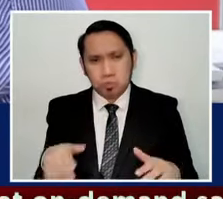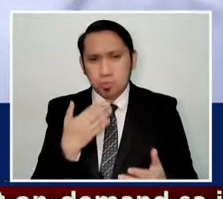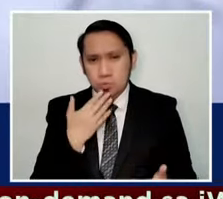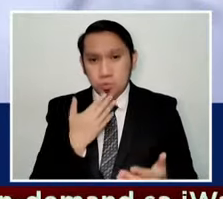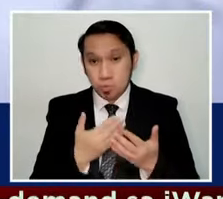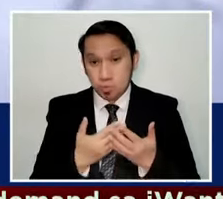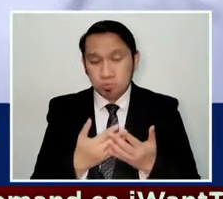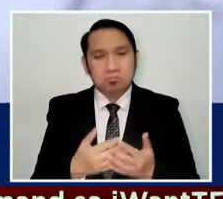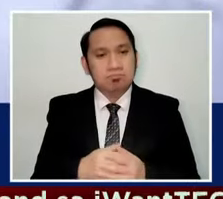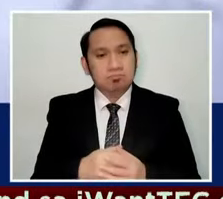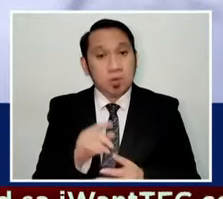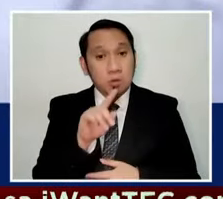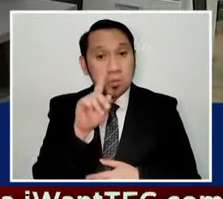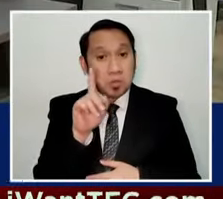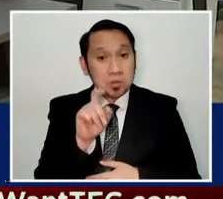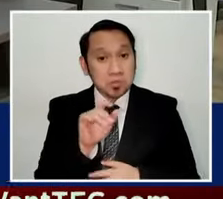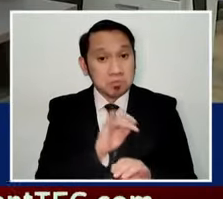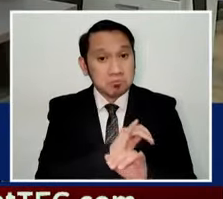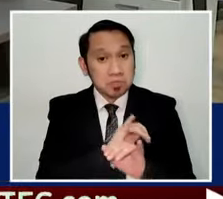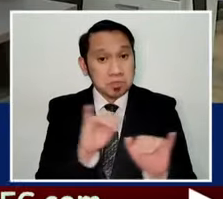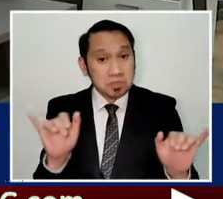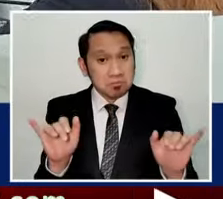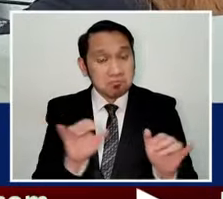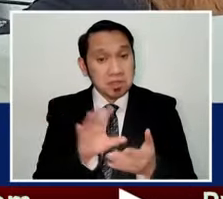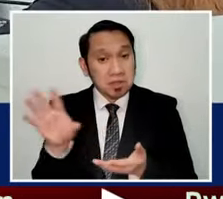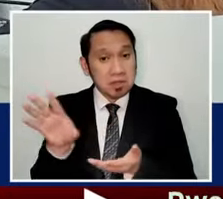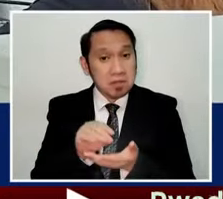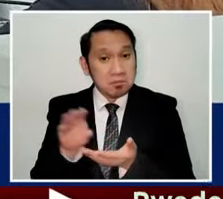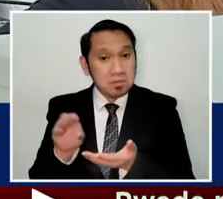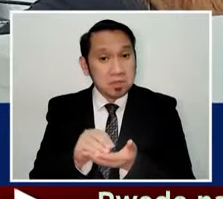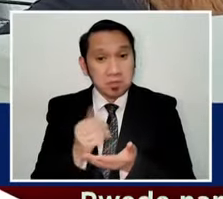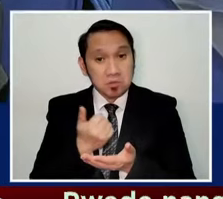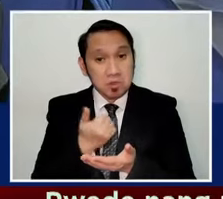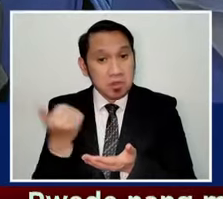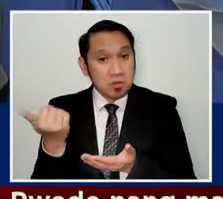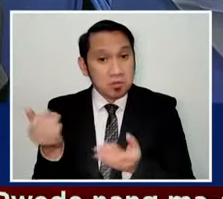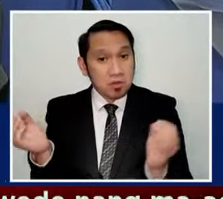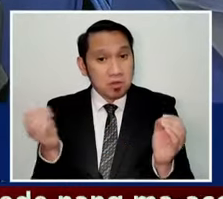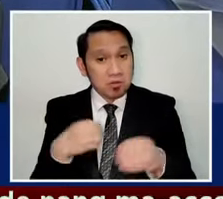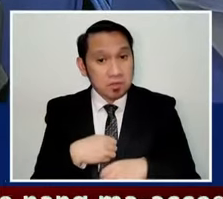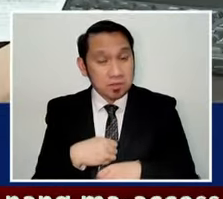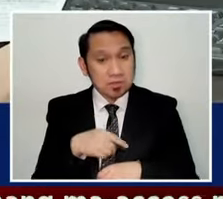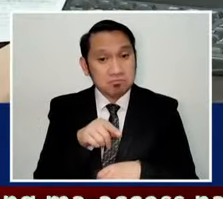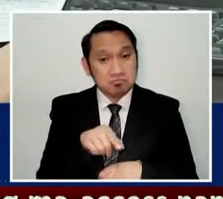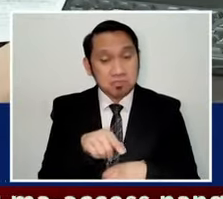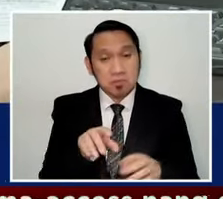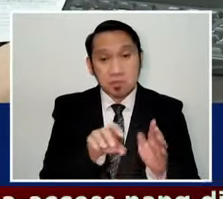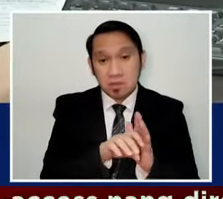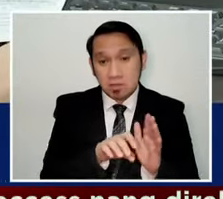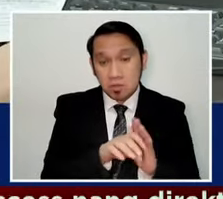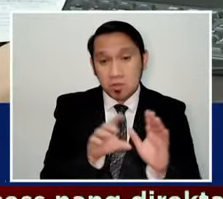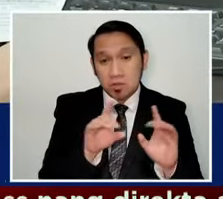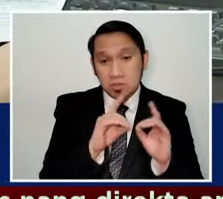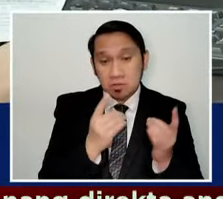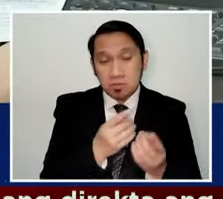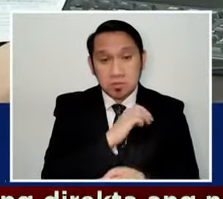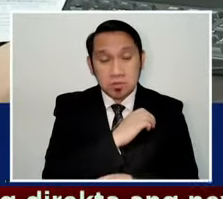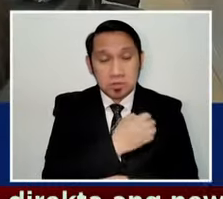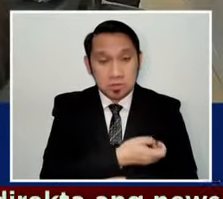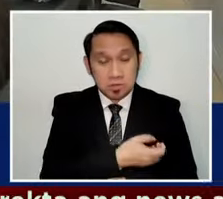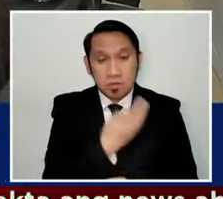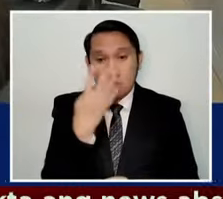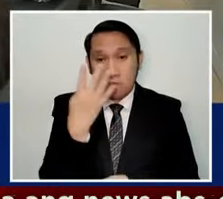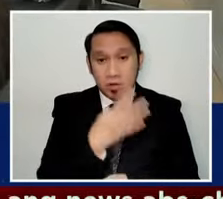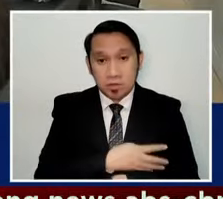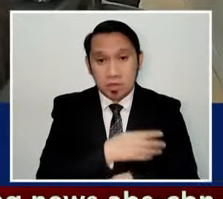bang gayahin sa Pag-ibig offices ang ginagawa ngayon sa Department of Energy na 4-day work week, 1-day work from home kada